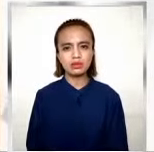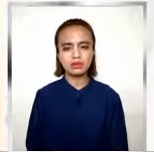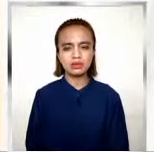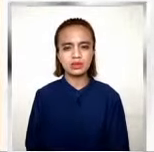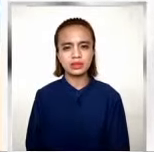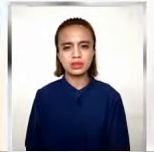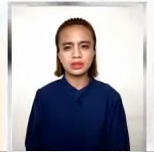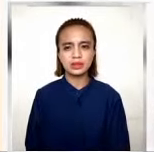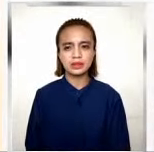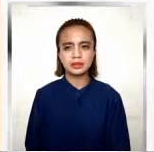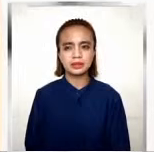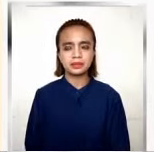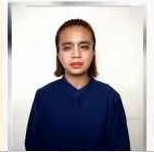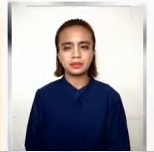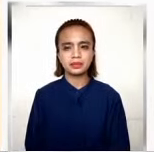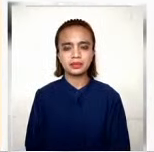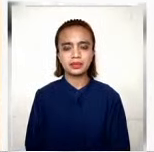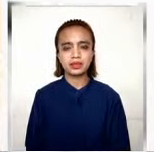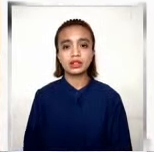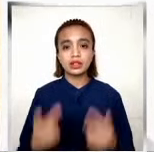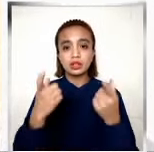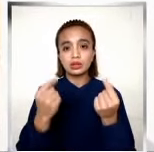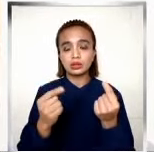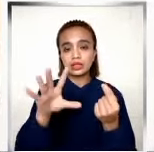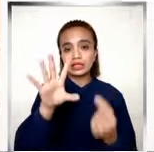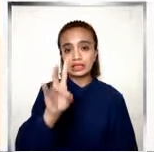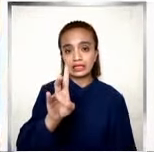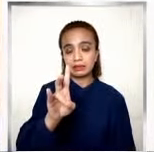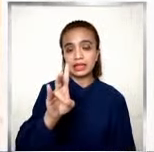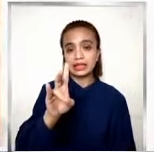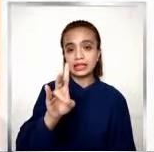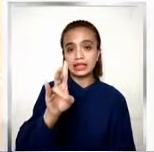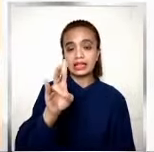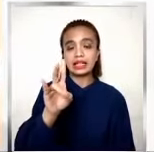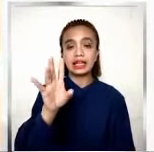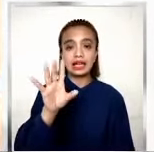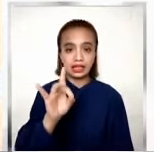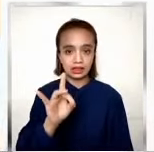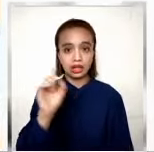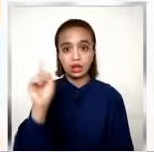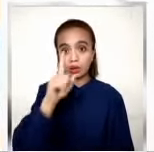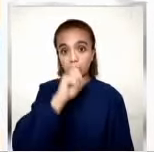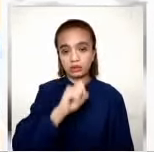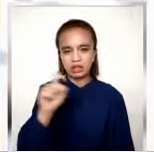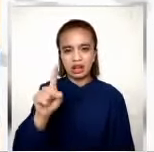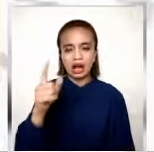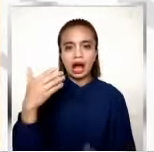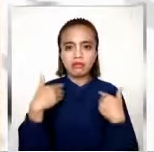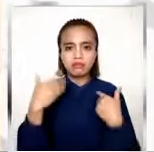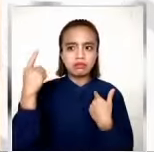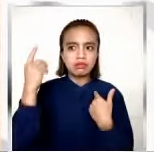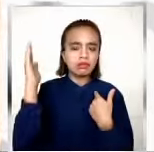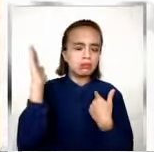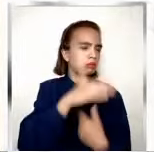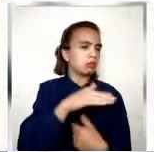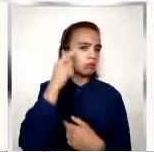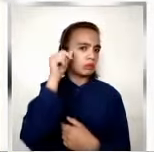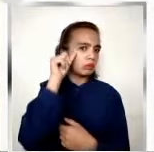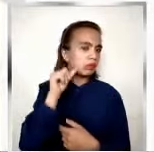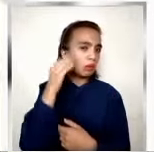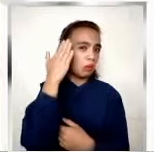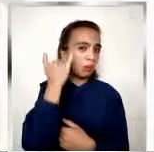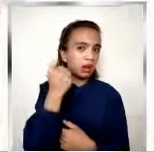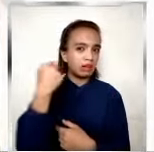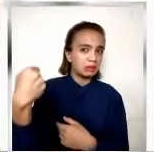Iniinda ng 79 na taong gulang si Gloria Luz Izar ang malaking pasa sa muka dahil sa pagkakasuntok umano sa kanya ng